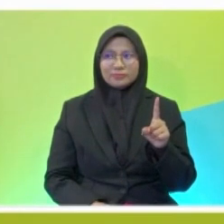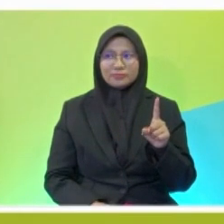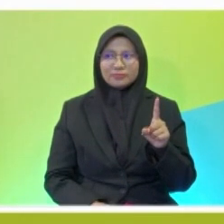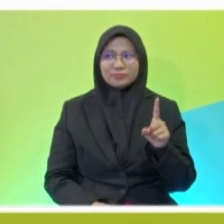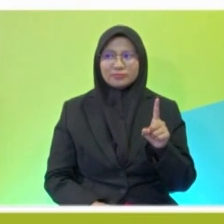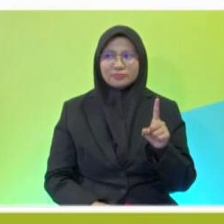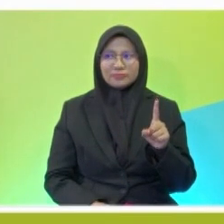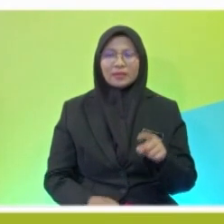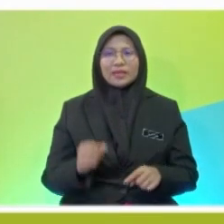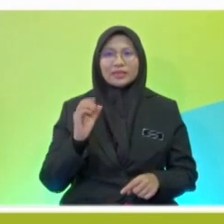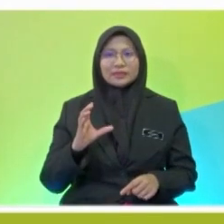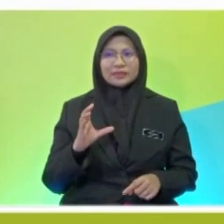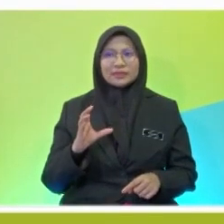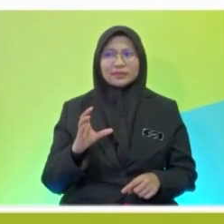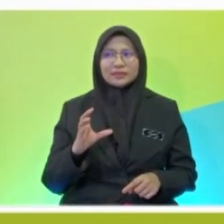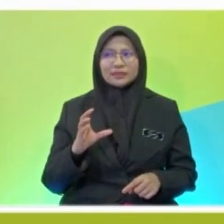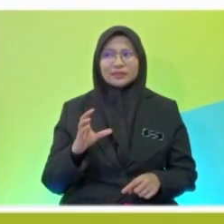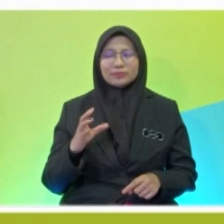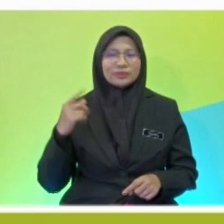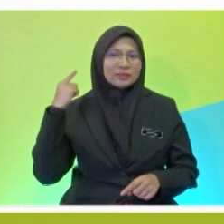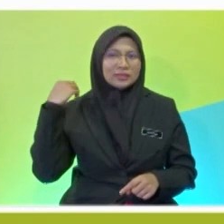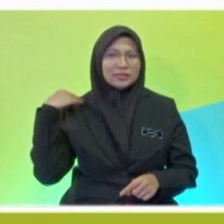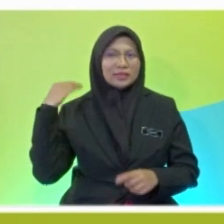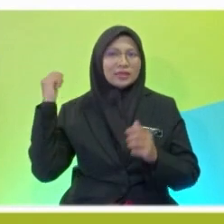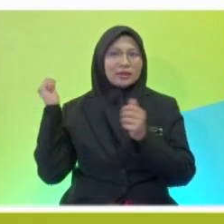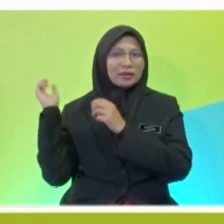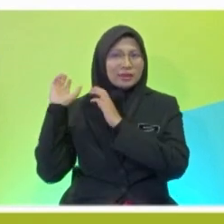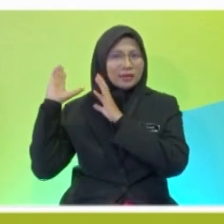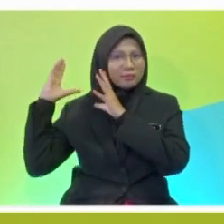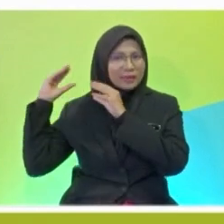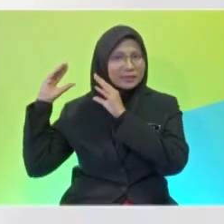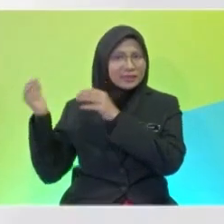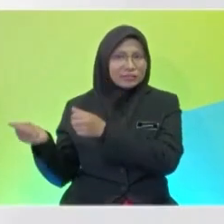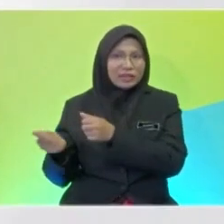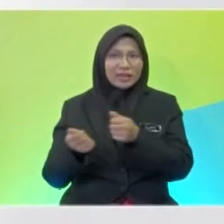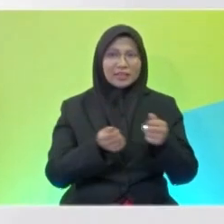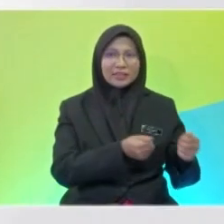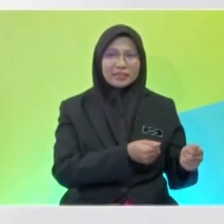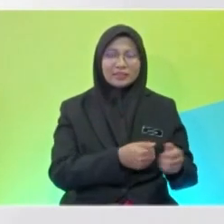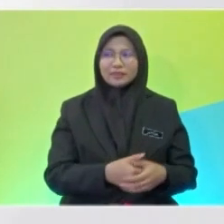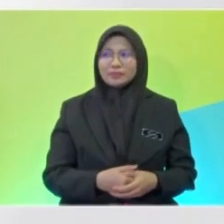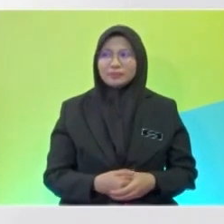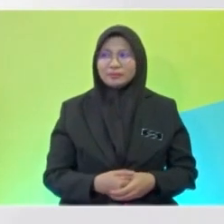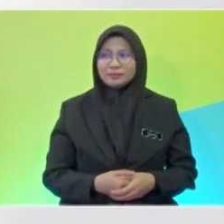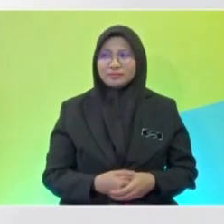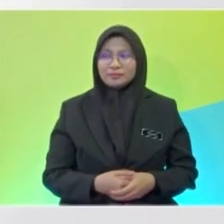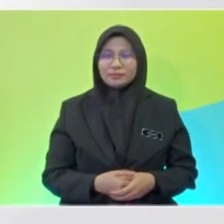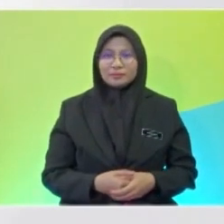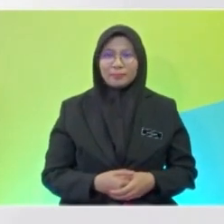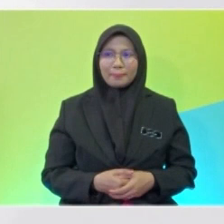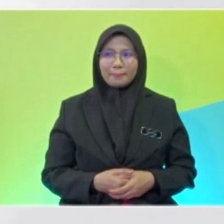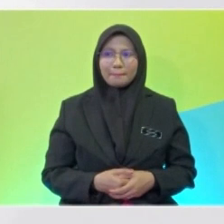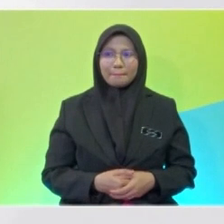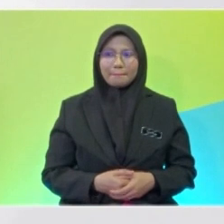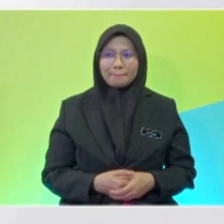mengalih bantal kebahagiaan itu emas tersebut jadi kita melakukan ini pada peringkat permulaan